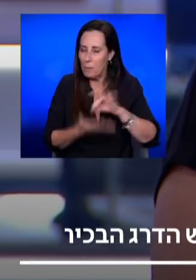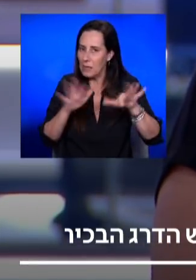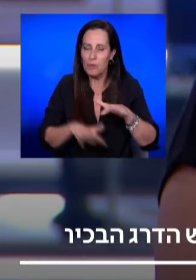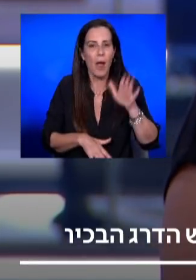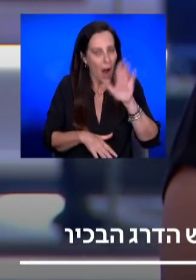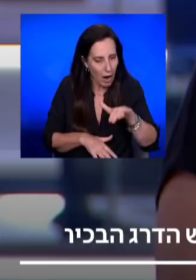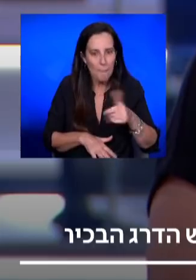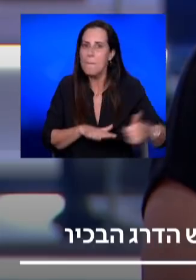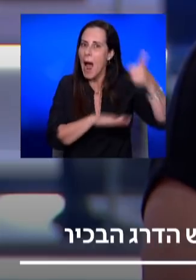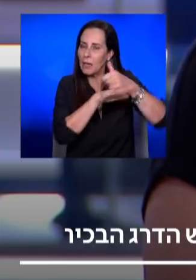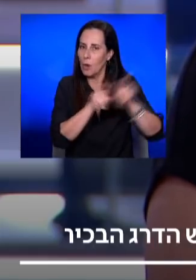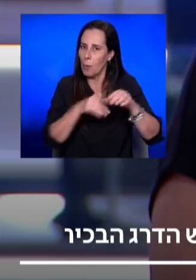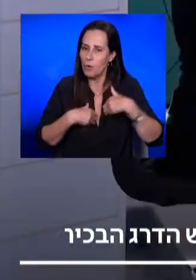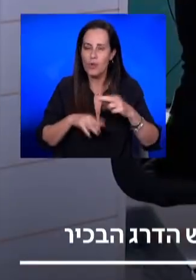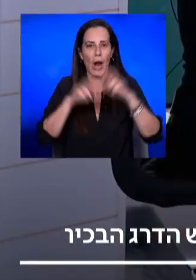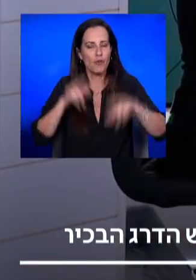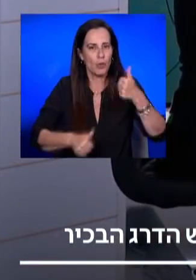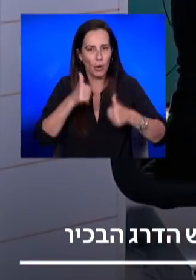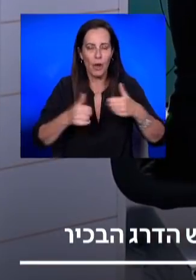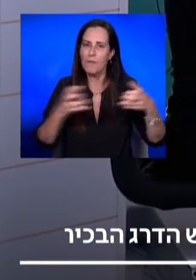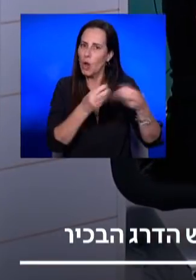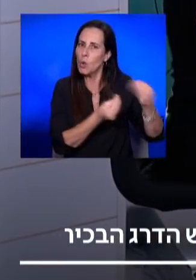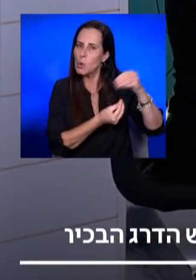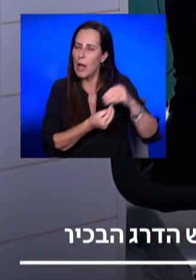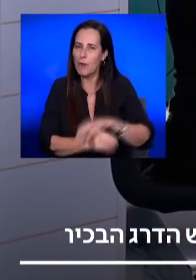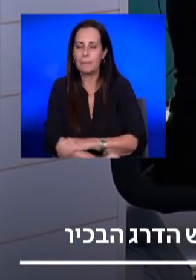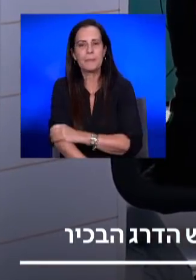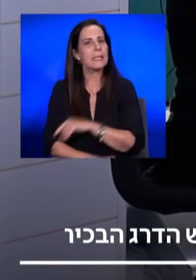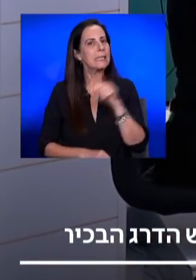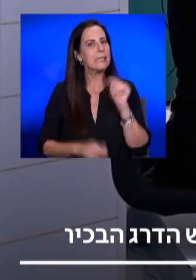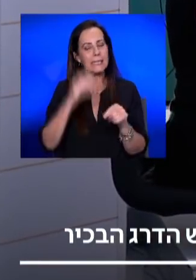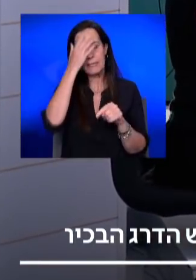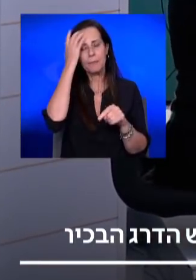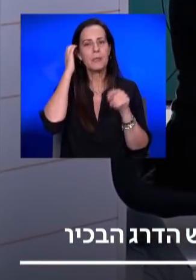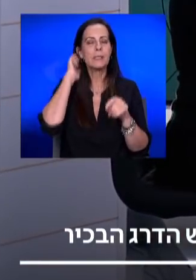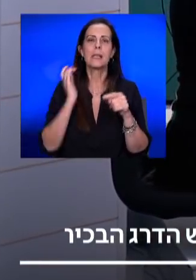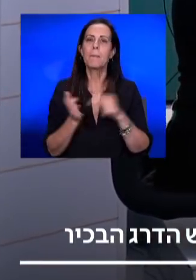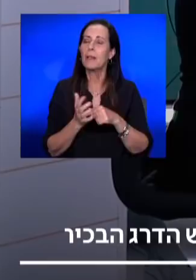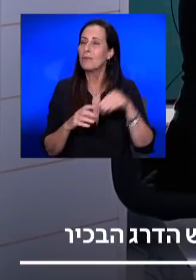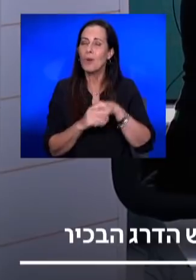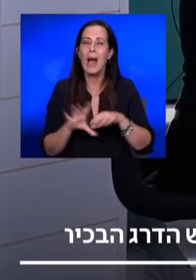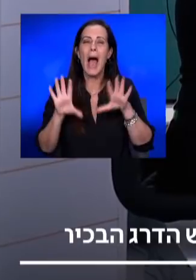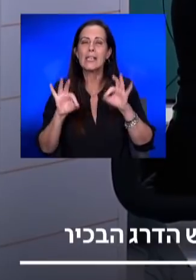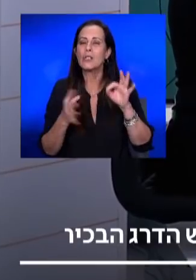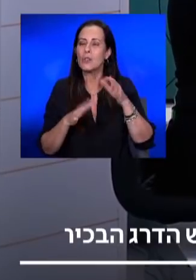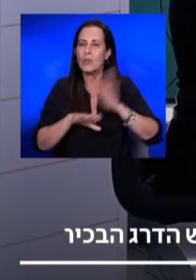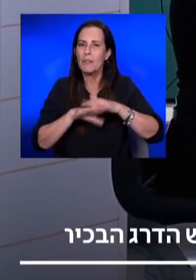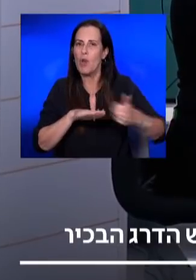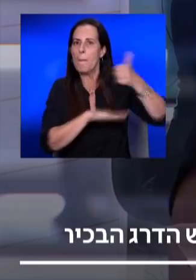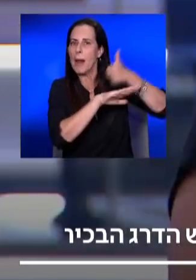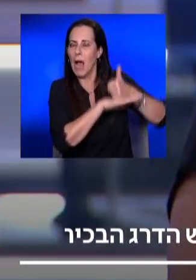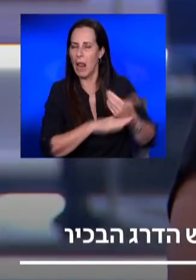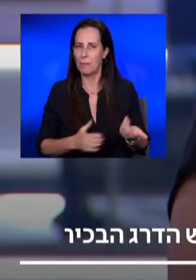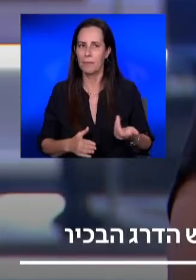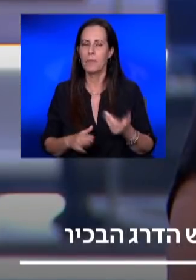גם מנכ"ליות כמוני של רשות התחרות ויחידות נוספות. וזה מתוך עשרות משרות מנכ"ל. אז